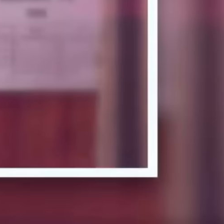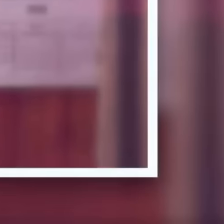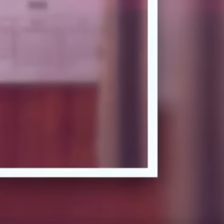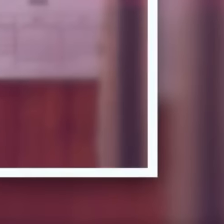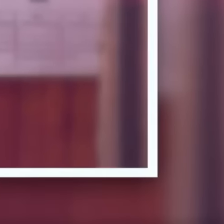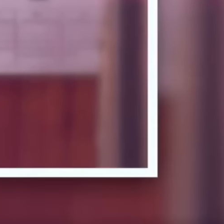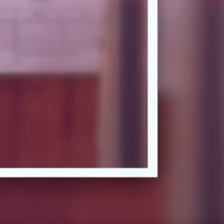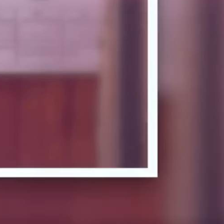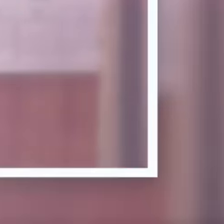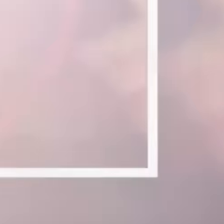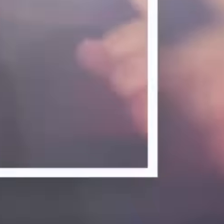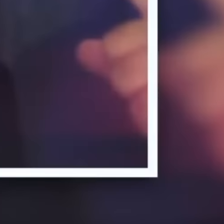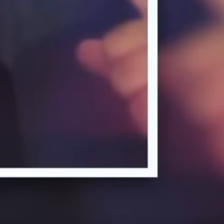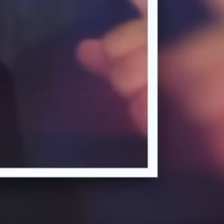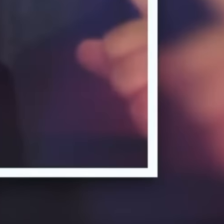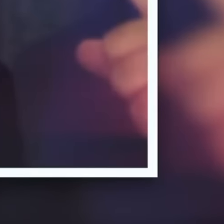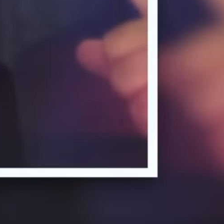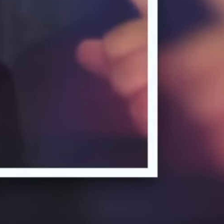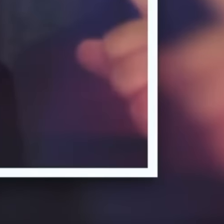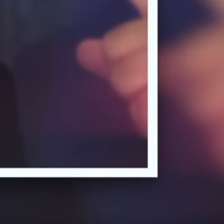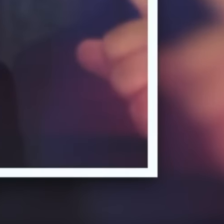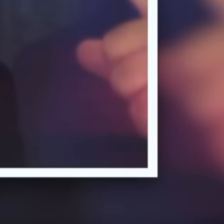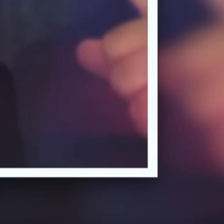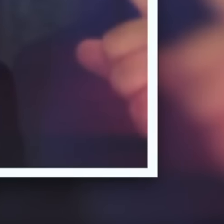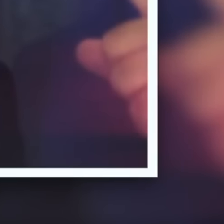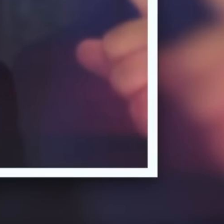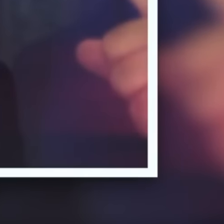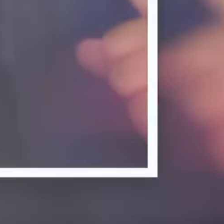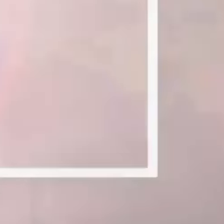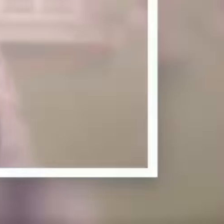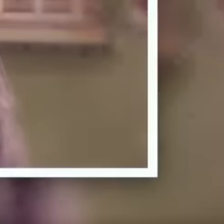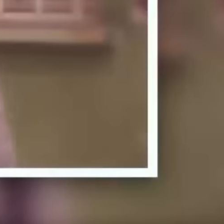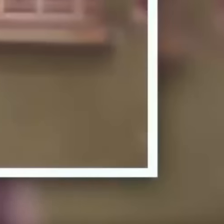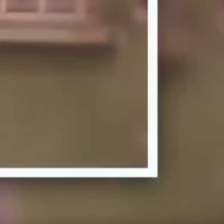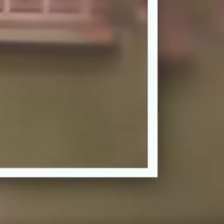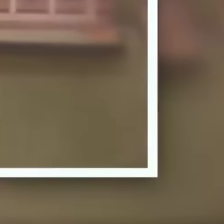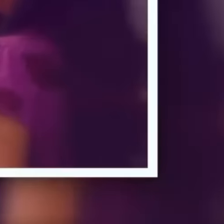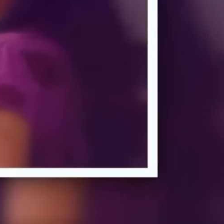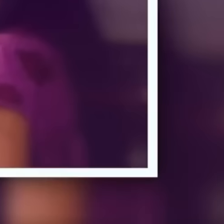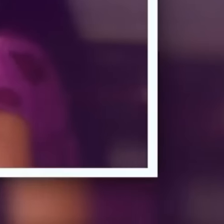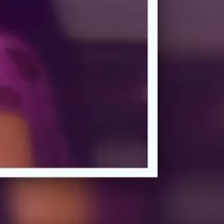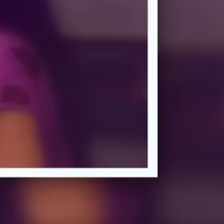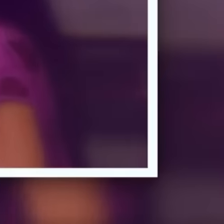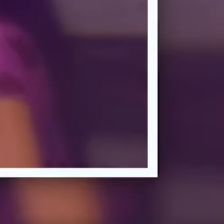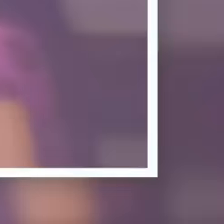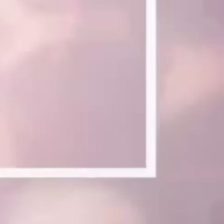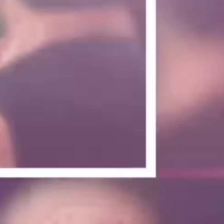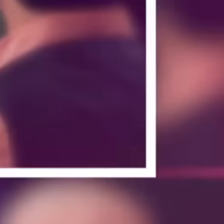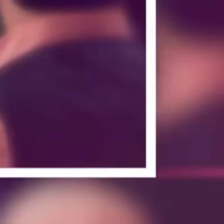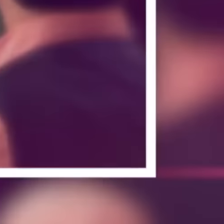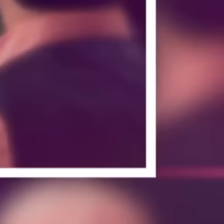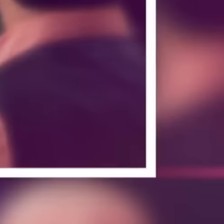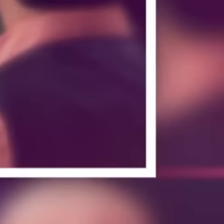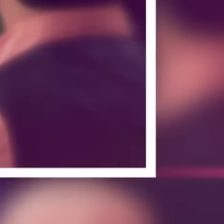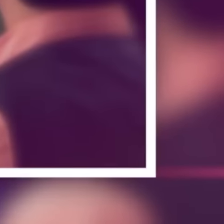Özenç, Yıldız Özlem Balcı, Nurten Tolunay Donat, 46'lık Basri Mehmet Elmas, Kasap Bahtiyar